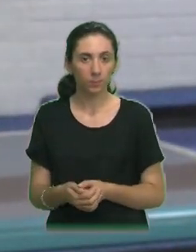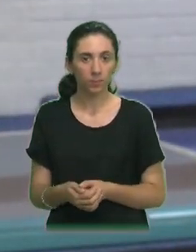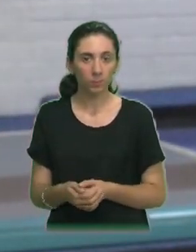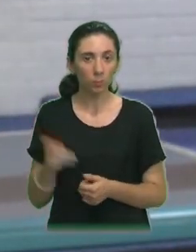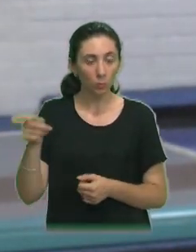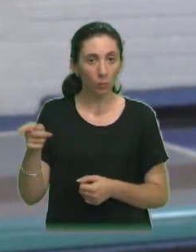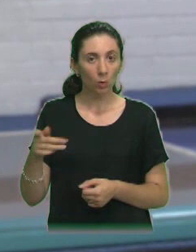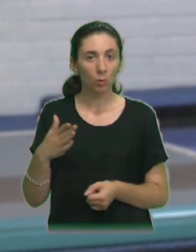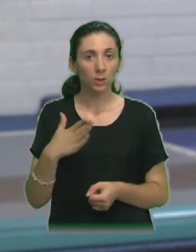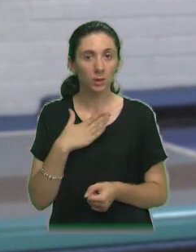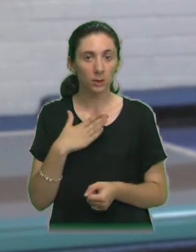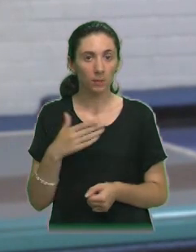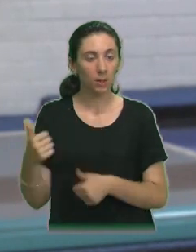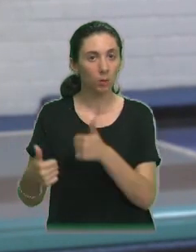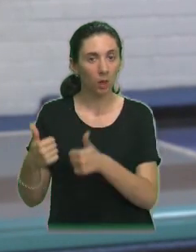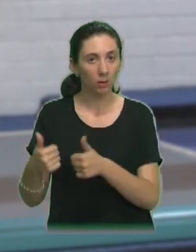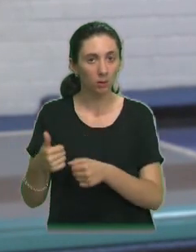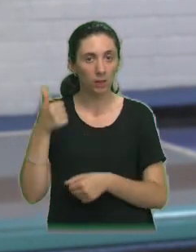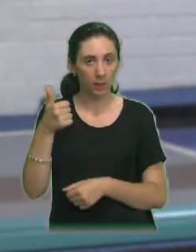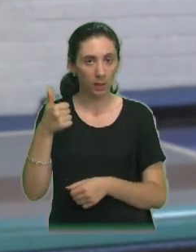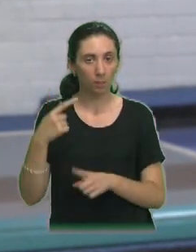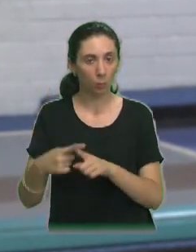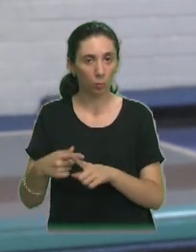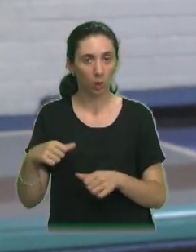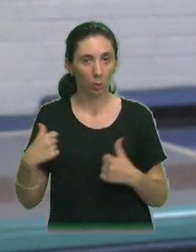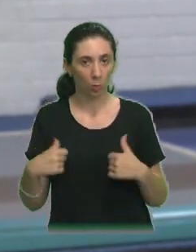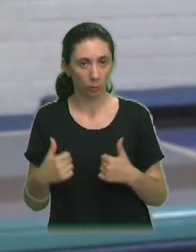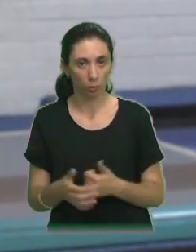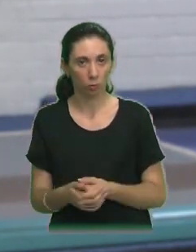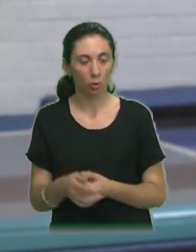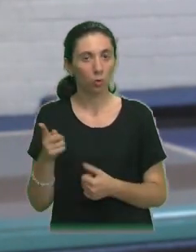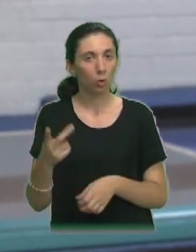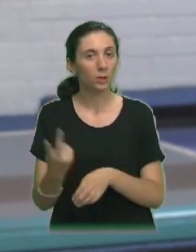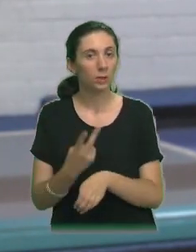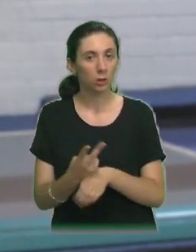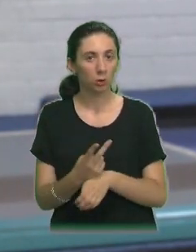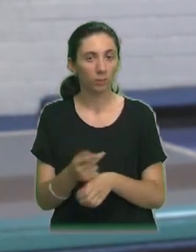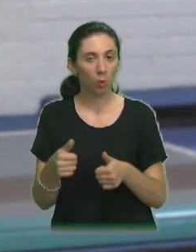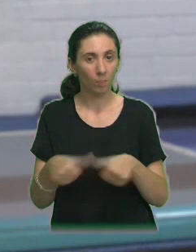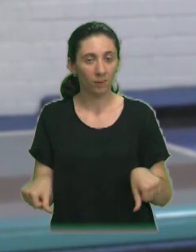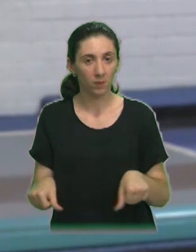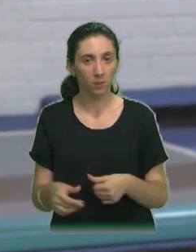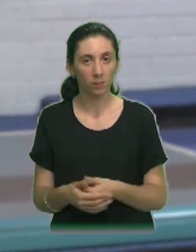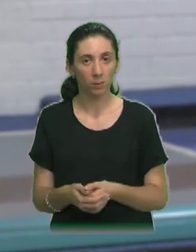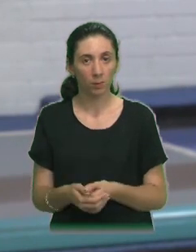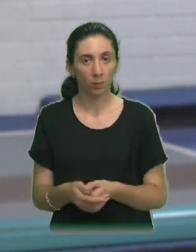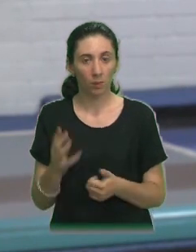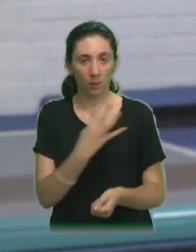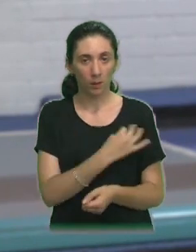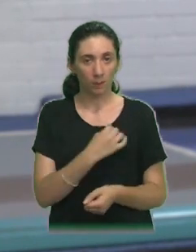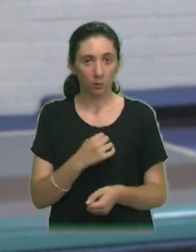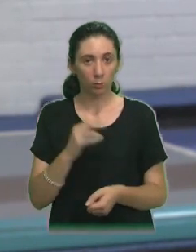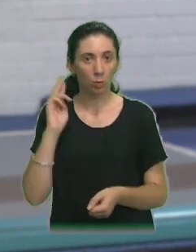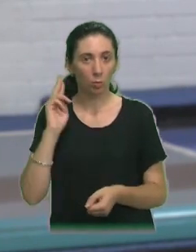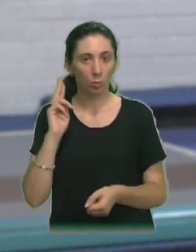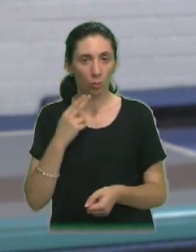Oni imaju natjecanje jedan put godišnje, i to je državno prvenstvo Hrvatske gluhi